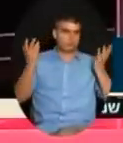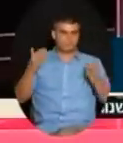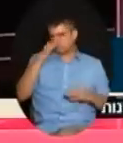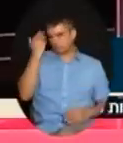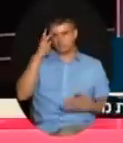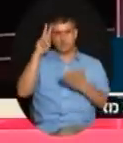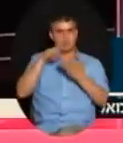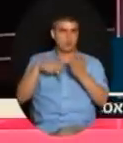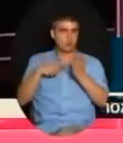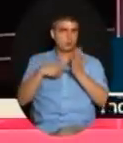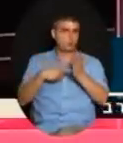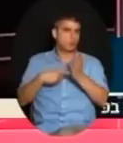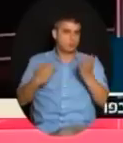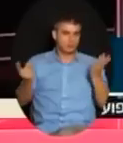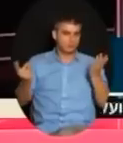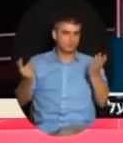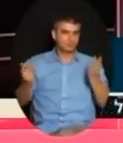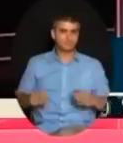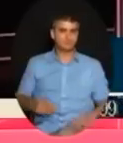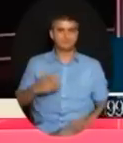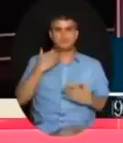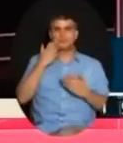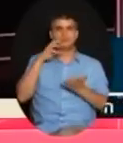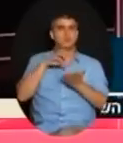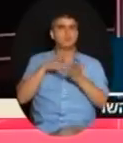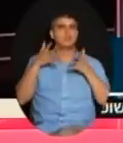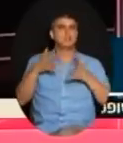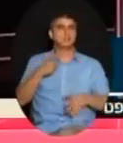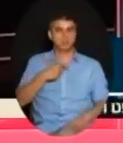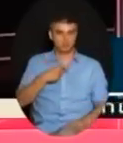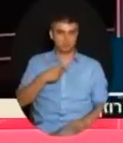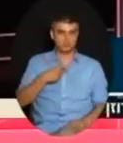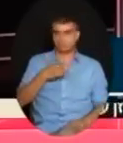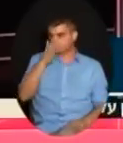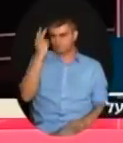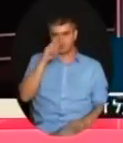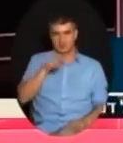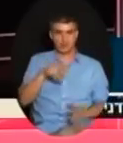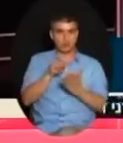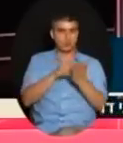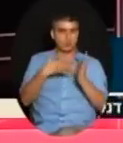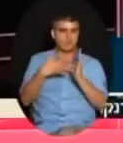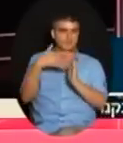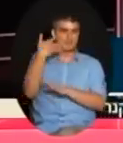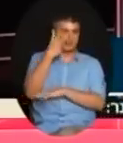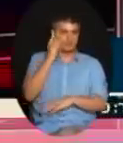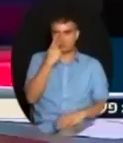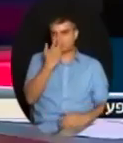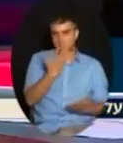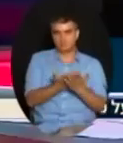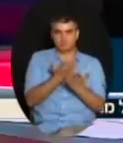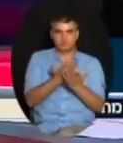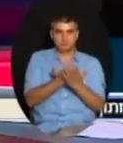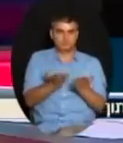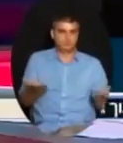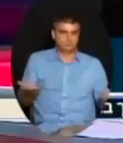מספיק היה לקרוא, למשל, בפרשת מרכז ההשקעות. היה מספיק לקרוא את דוח מבקר המדינה כדי לראות שחור על גבי